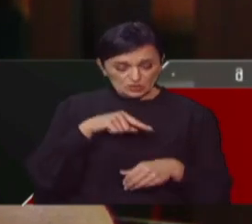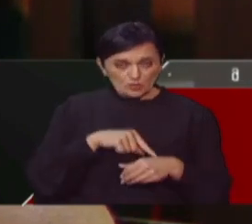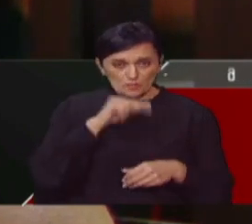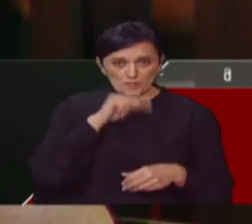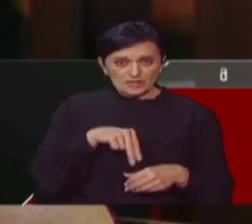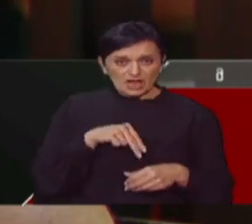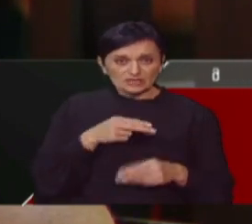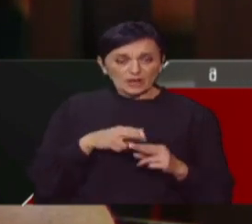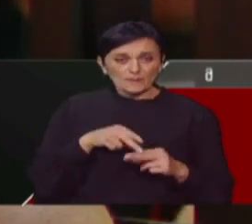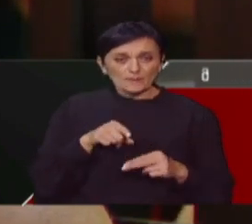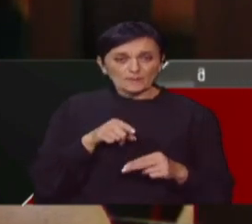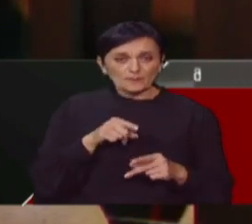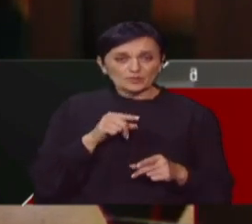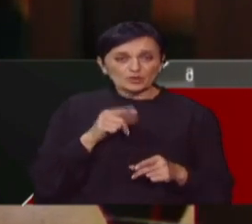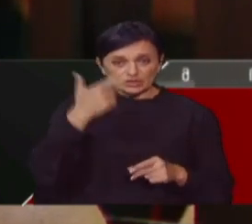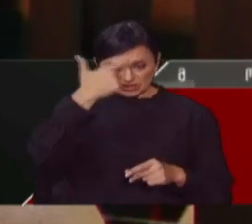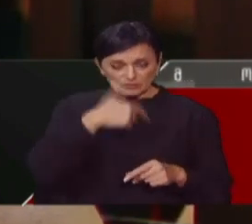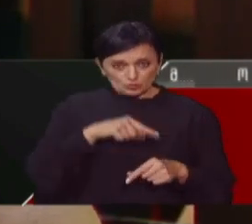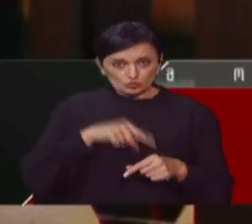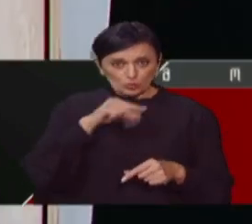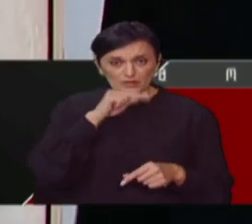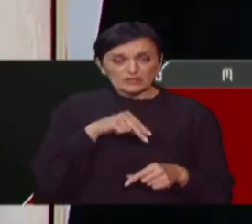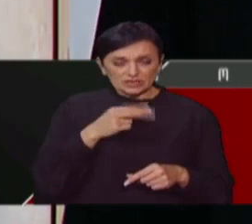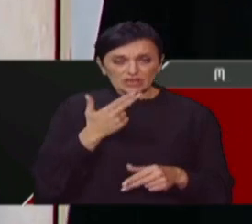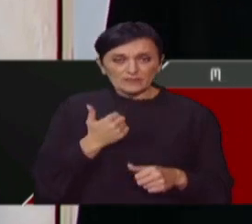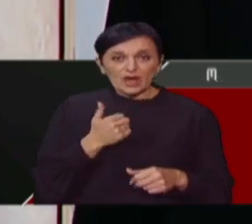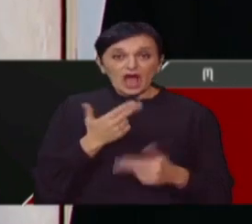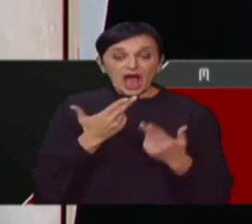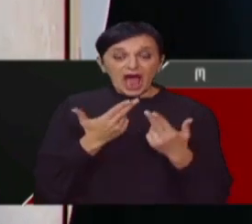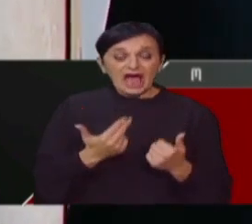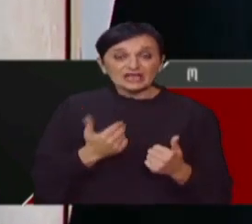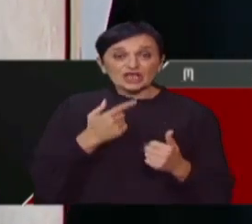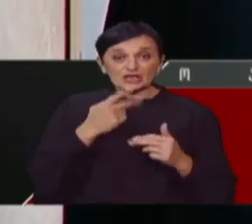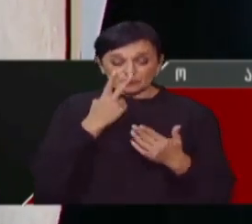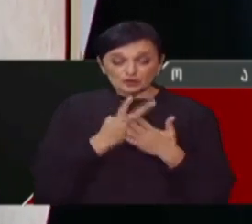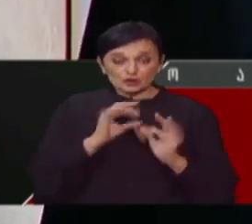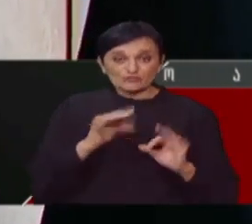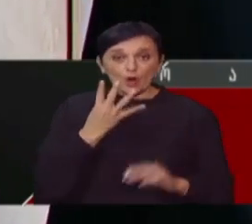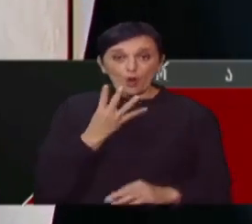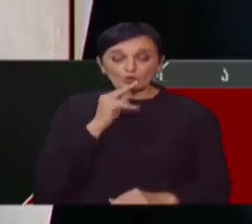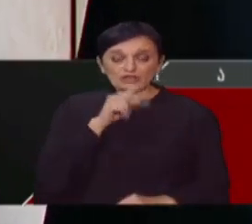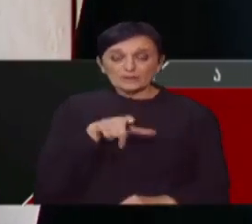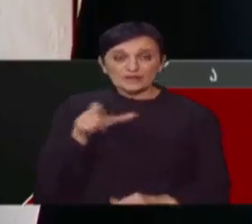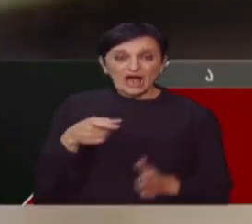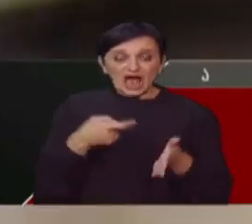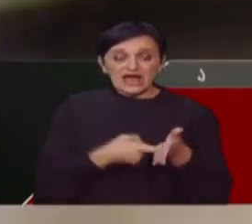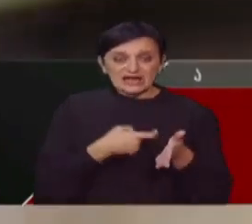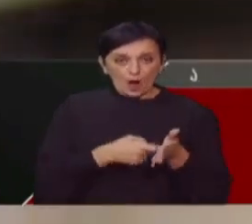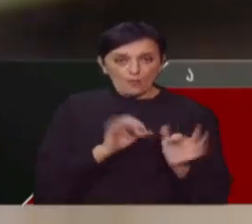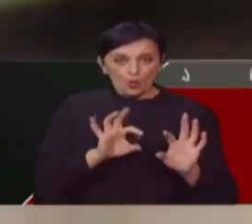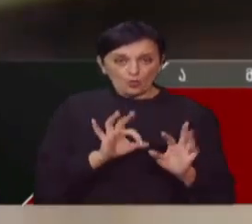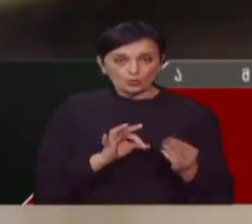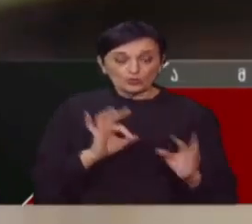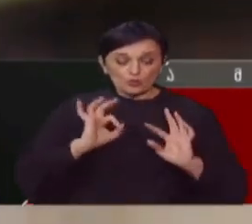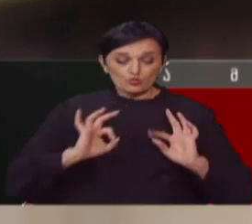sadgam braldebashi. Tsnob tavs damashavat, ki batono. Manamdi aghiarebiti chvenebebi 4-ma braldebulma gamodziebas missa,